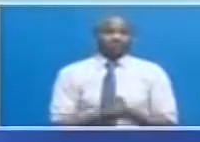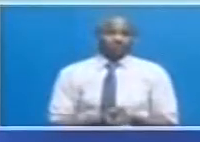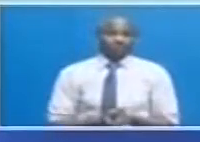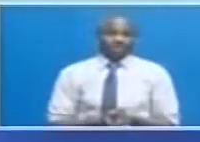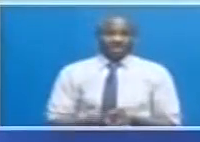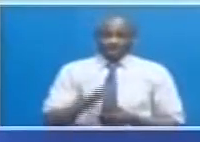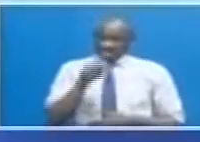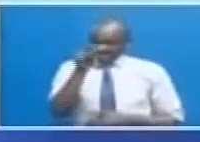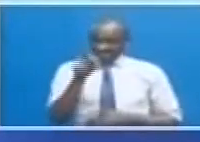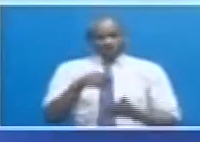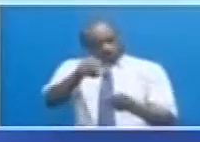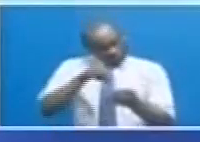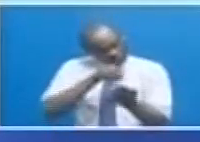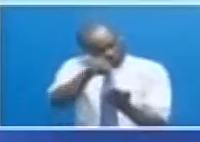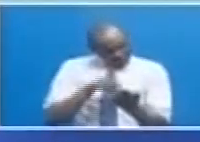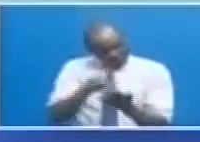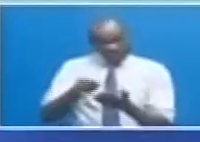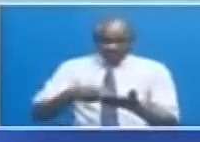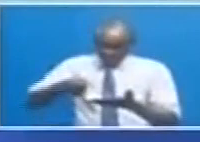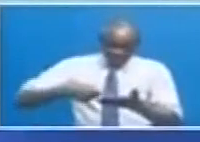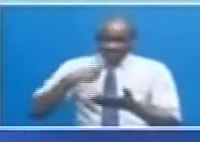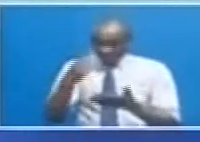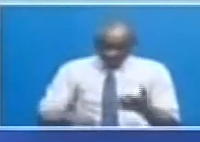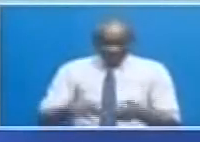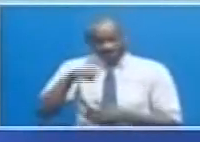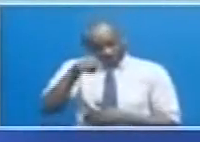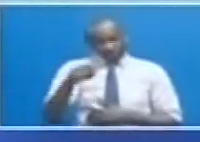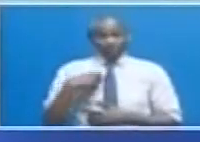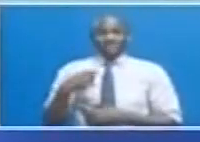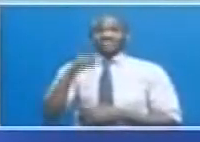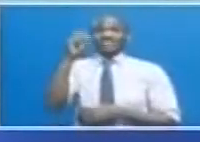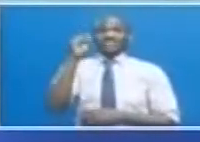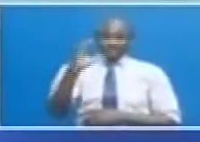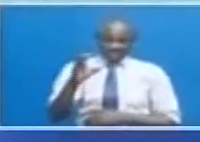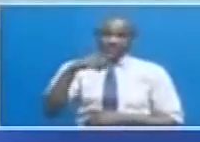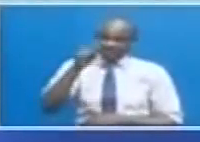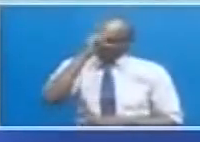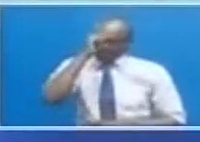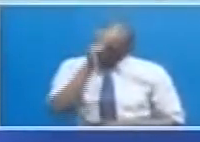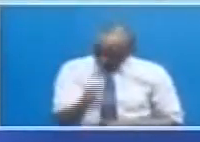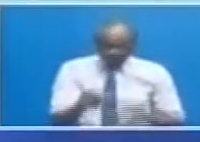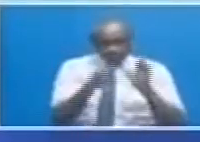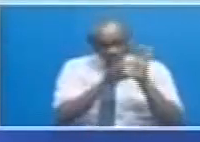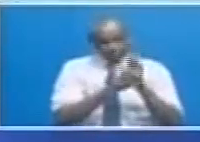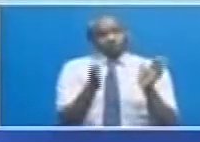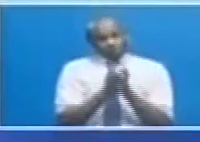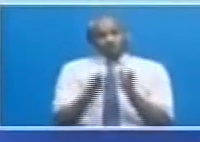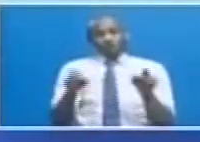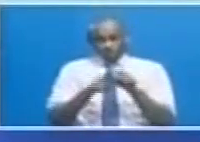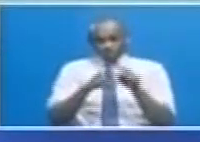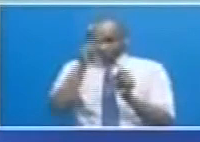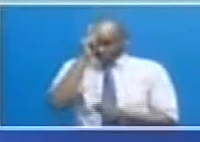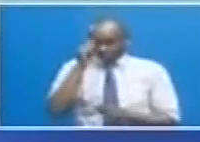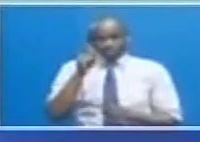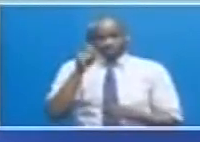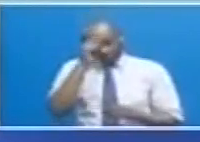223. Kwenye waraka huo, KUPPET wamelitaka bunge kumshinikiza mwajiri wao TSC kuiheshimu katiba na mahakama na kuwalipa pesa